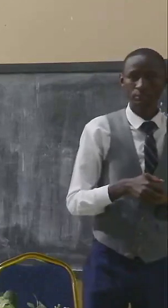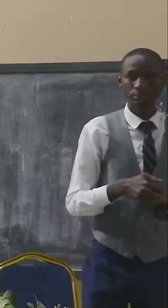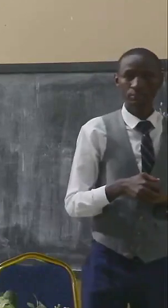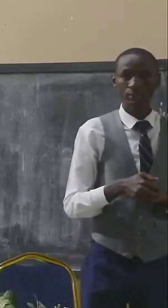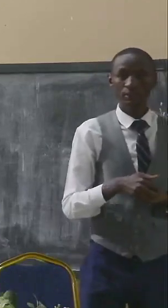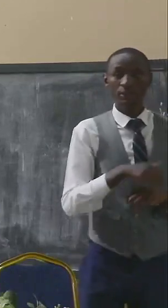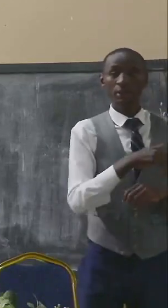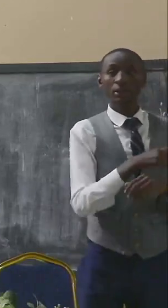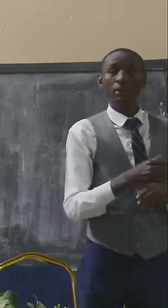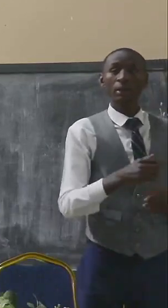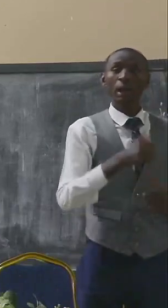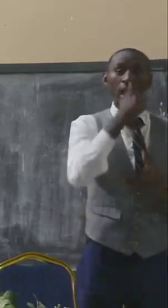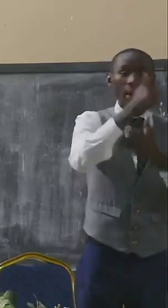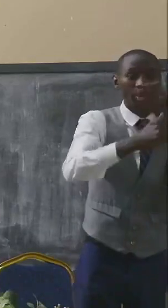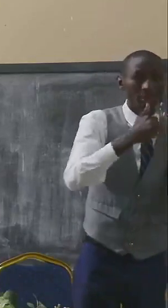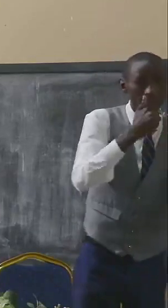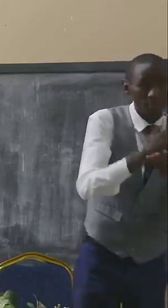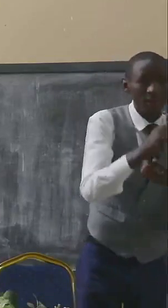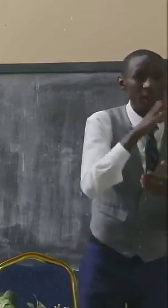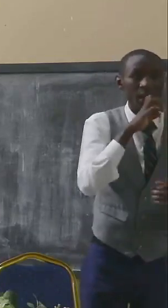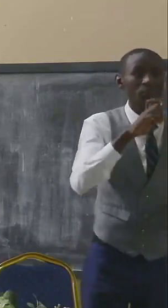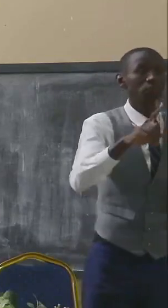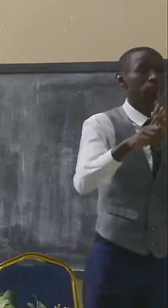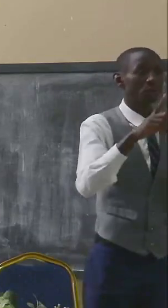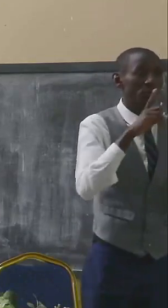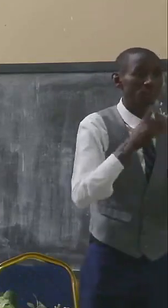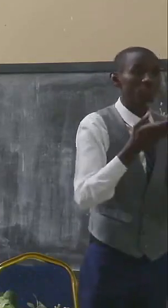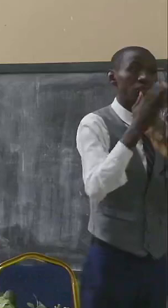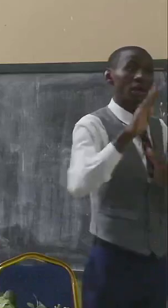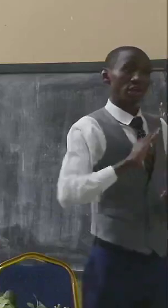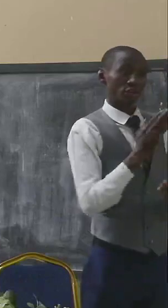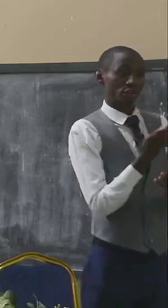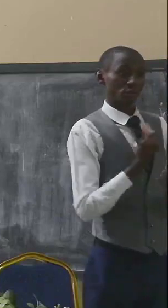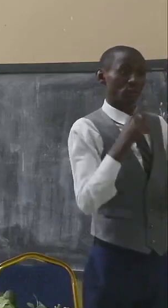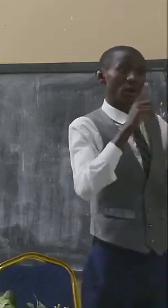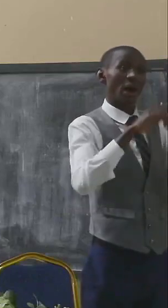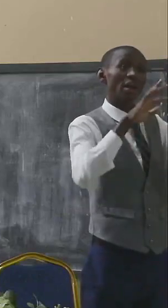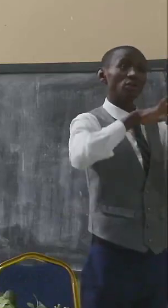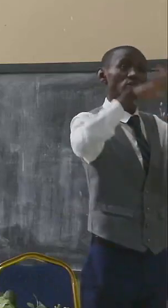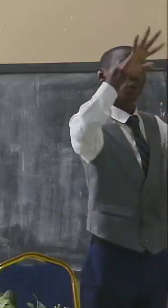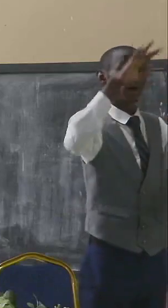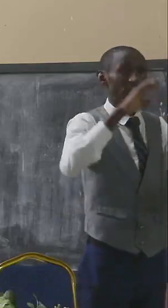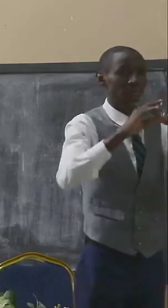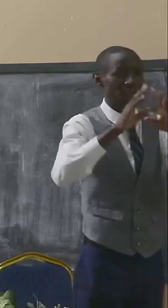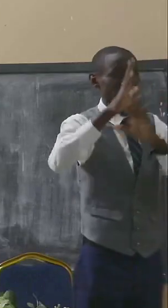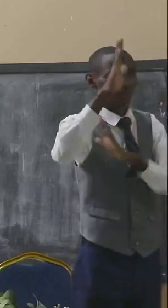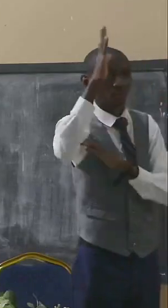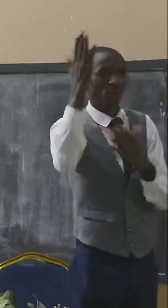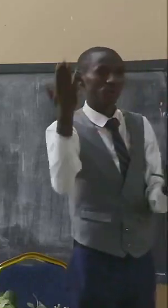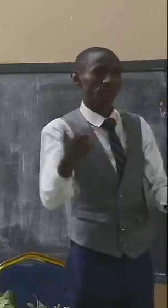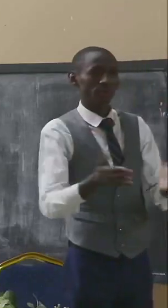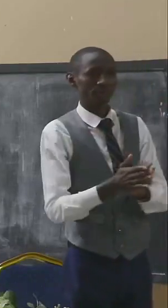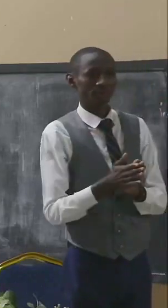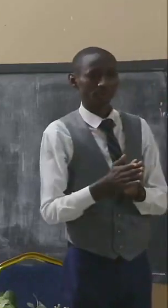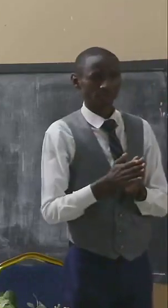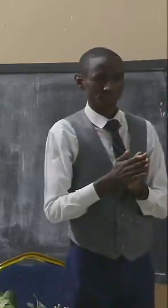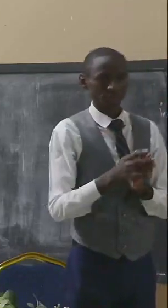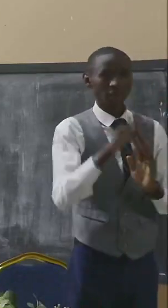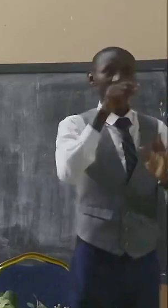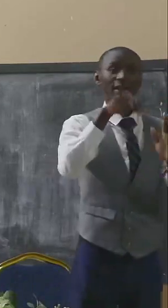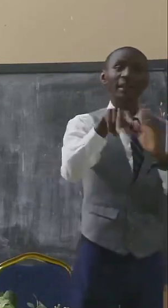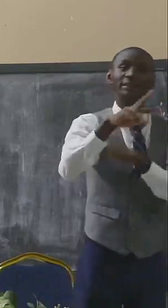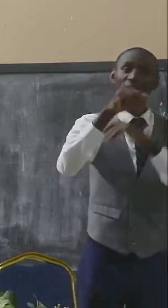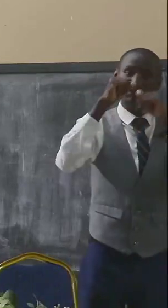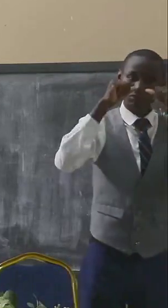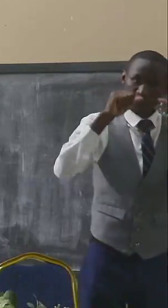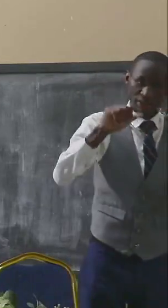est prononcé par nous à la gloire de Dieu. Nasi kwa utukufu wa Mungu. Que Dieu vous